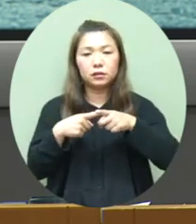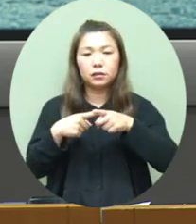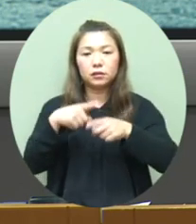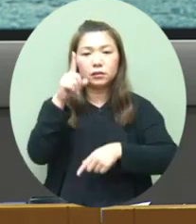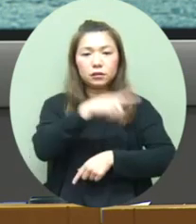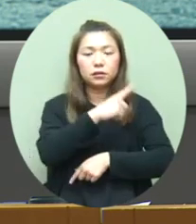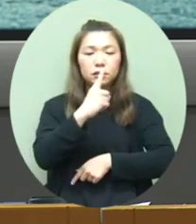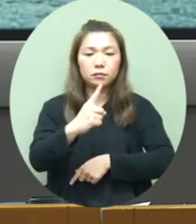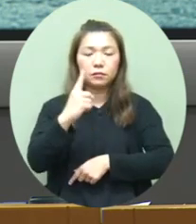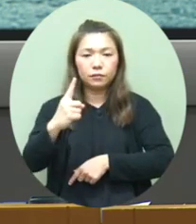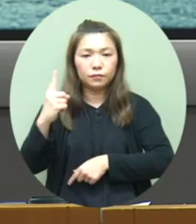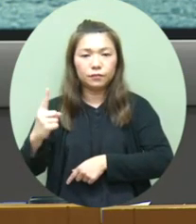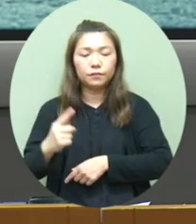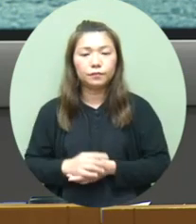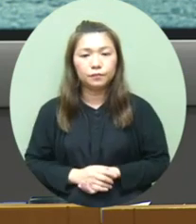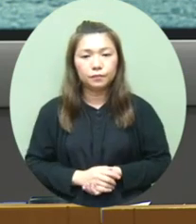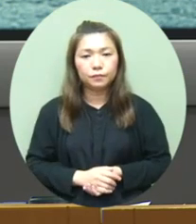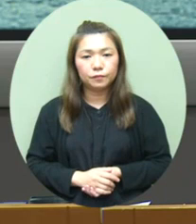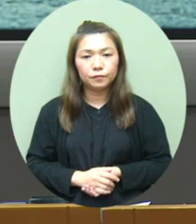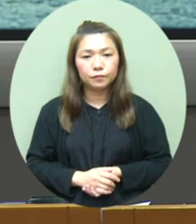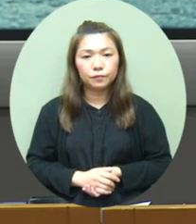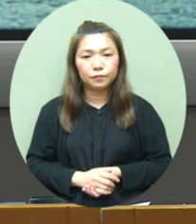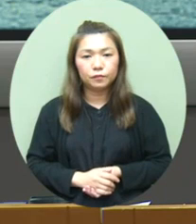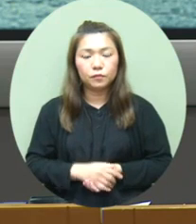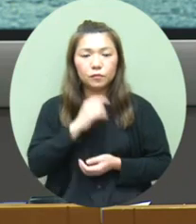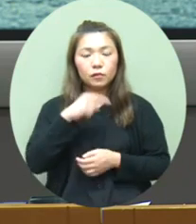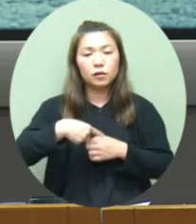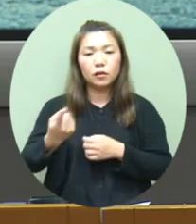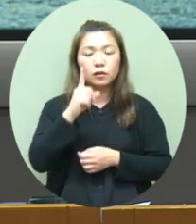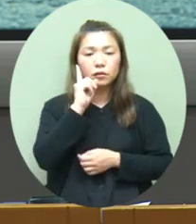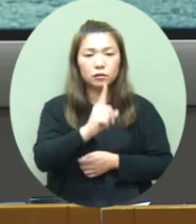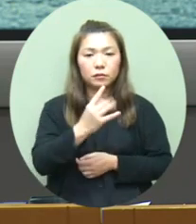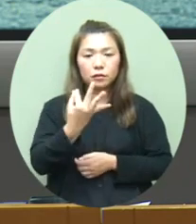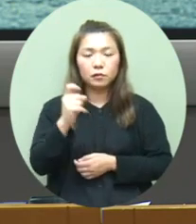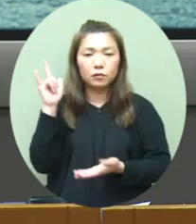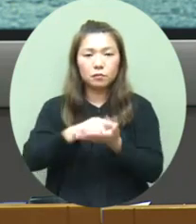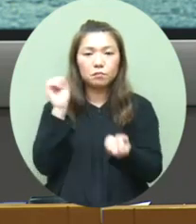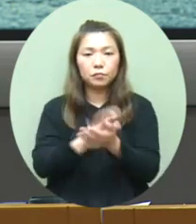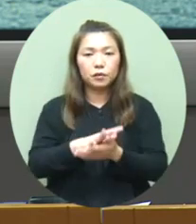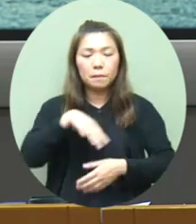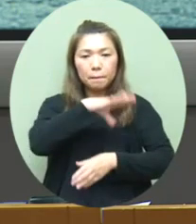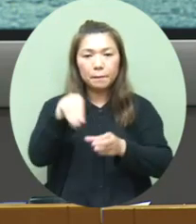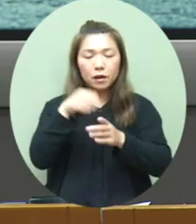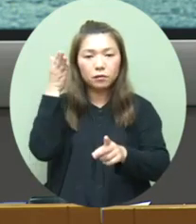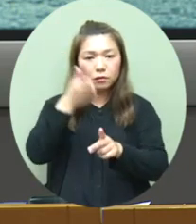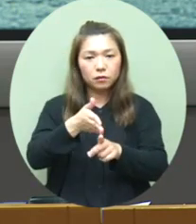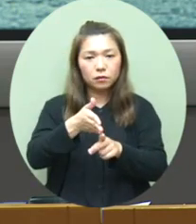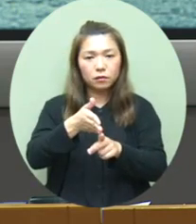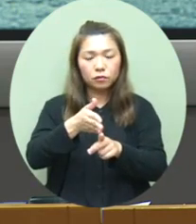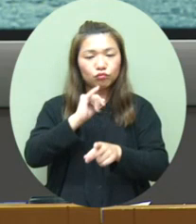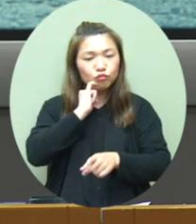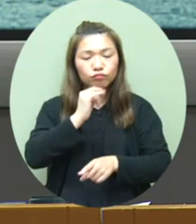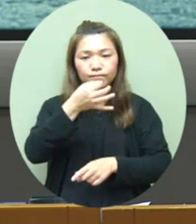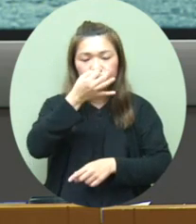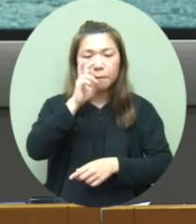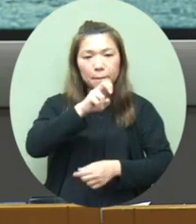是1111宗。另外我們有139宗輸入性個案，包括直接的核酸檢